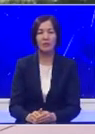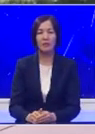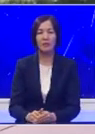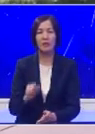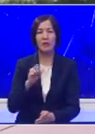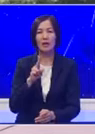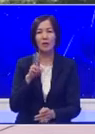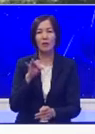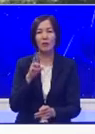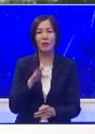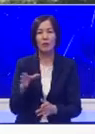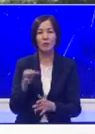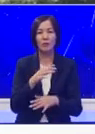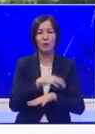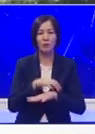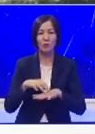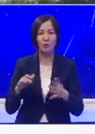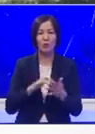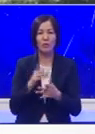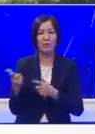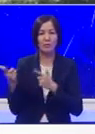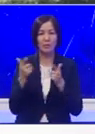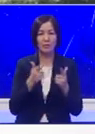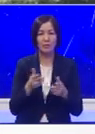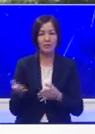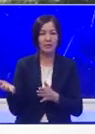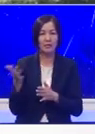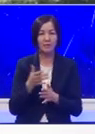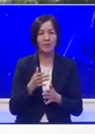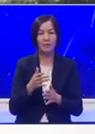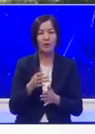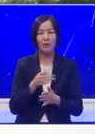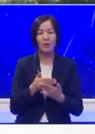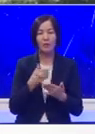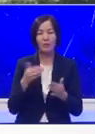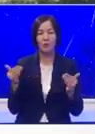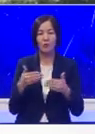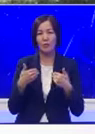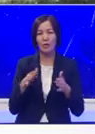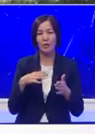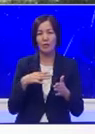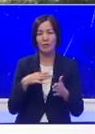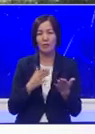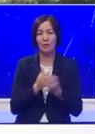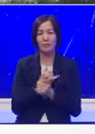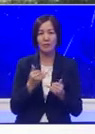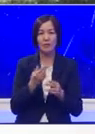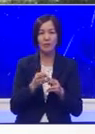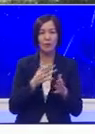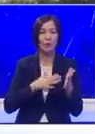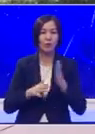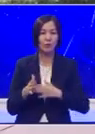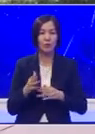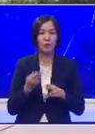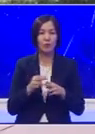Ақмола облысы Көкшетау қаласынан шақырылдым. Бұрын азаматтық қорғау колледжін бітіргем. Мен дәл осы жерде қызмет еткеніме өте қуаныштымын. Мен